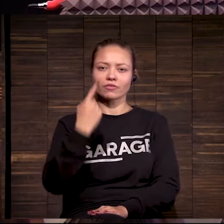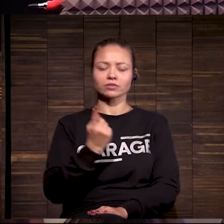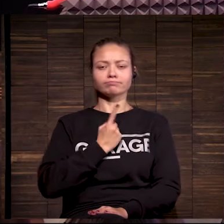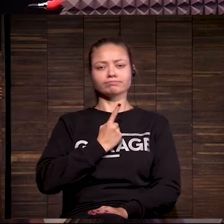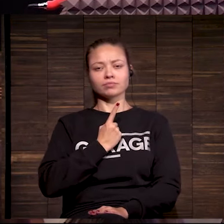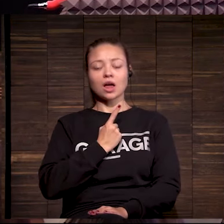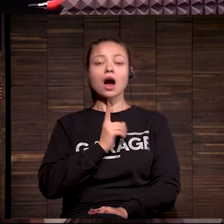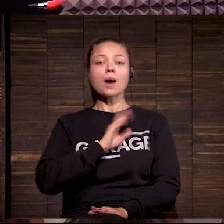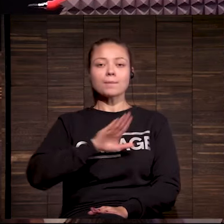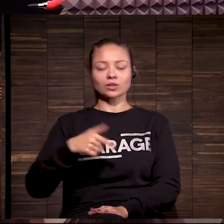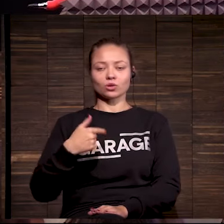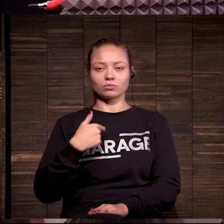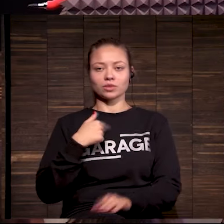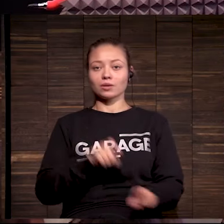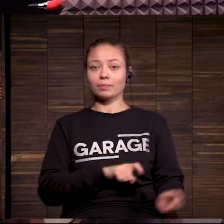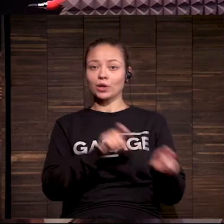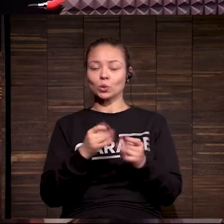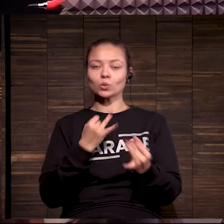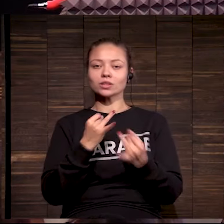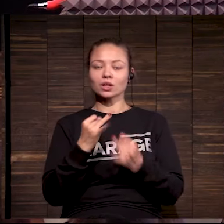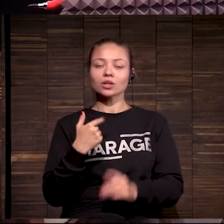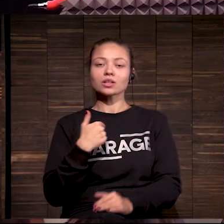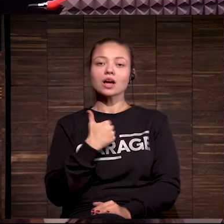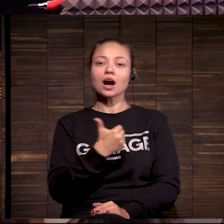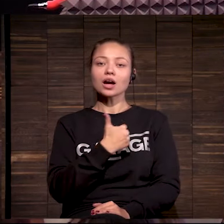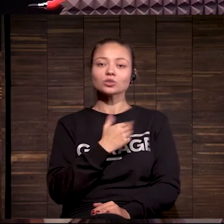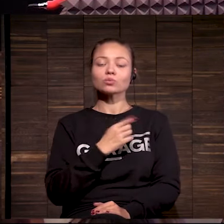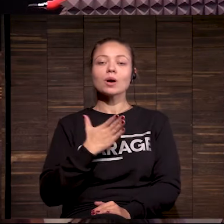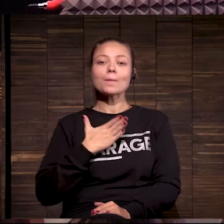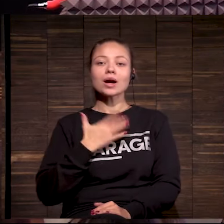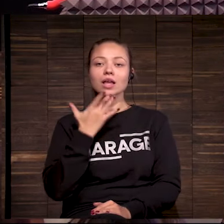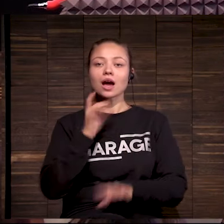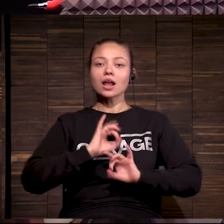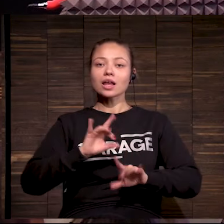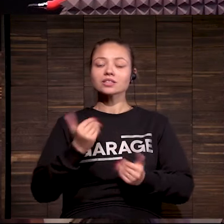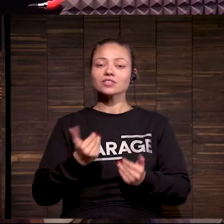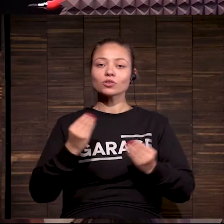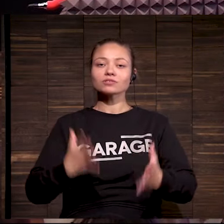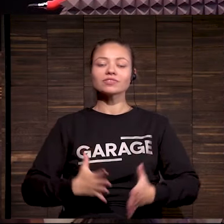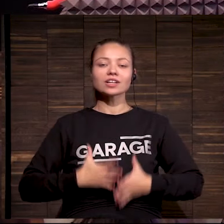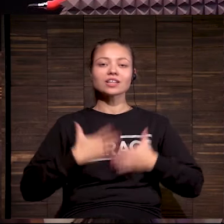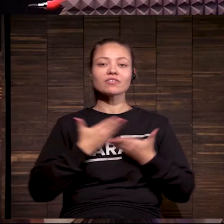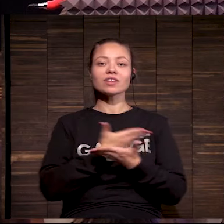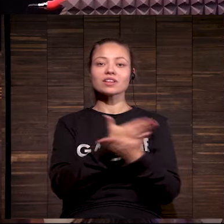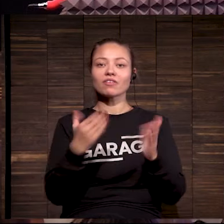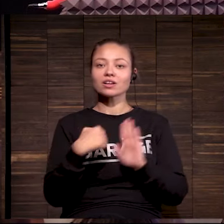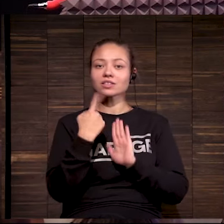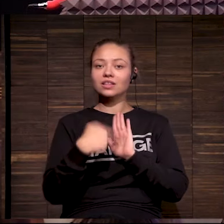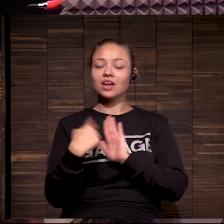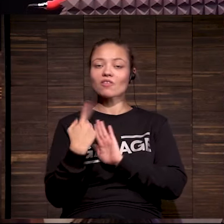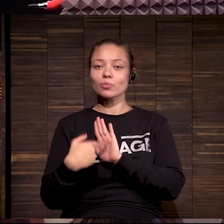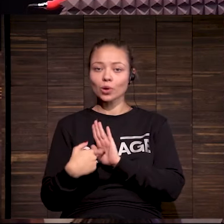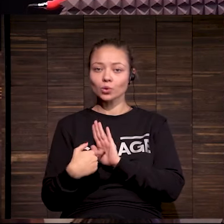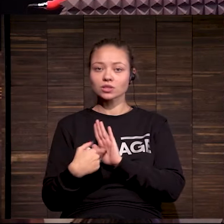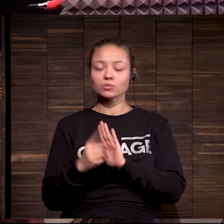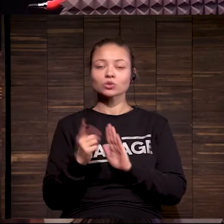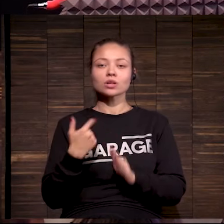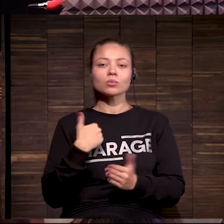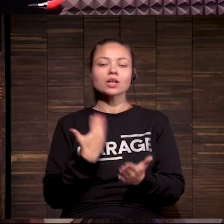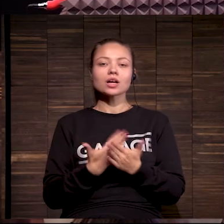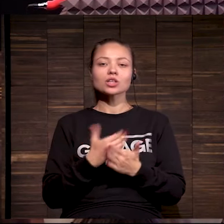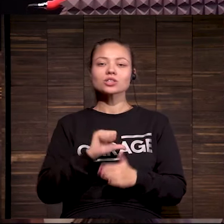потом я перейду к диалогу то есть я на хочу чтобы моя лекция сегодня вдохновила вас на вопросы потому что мне